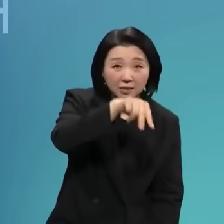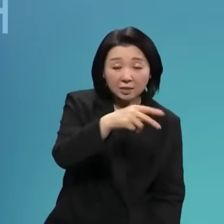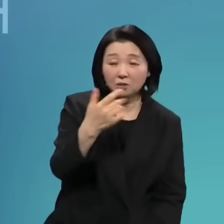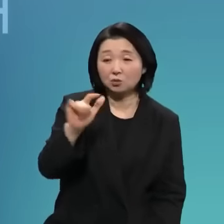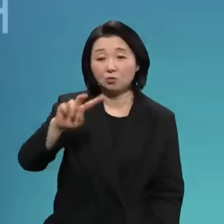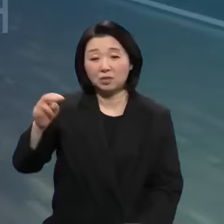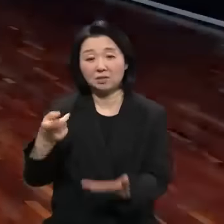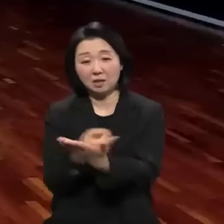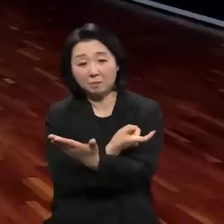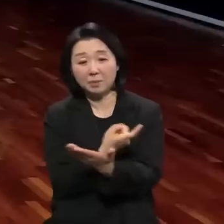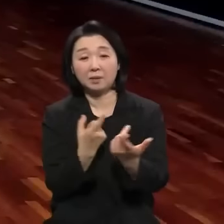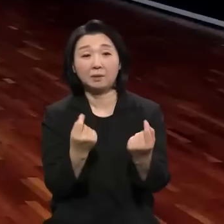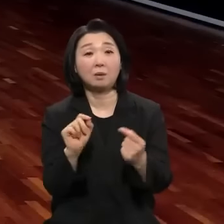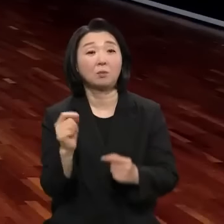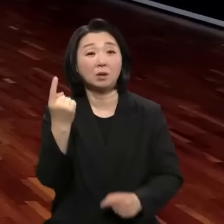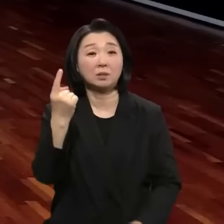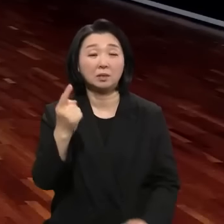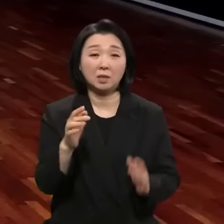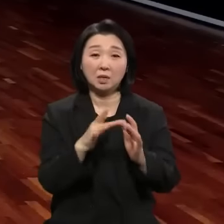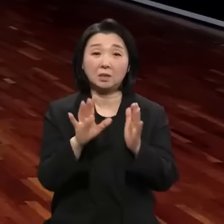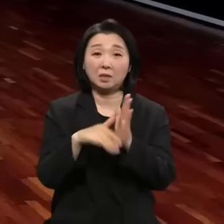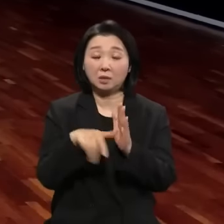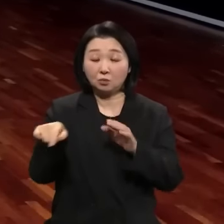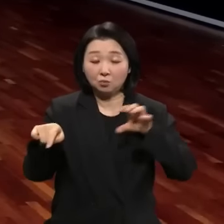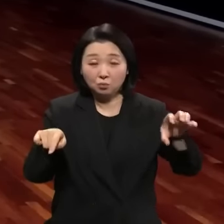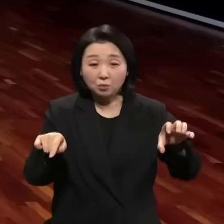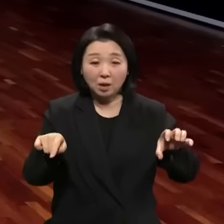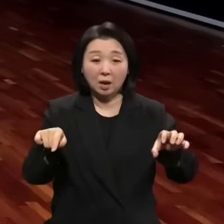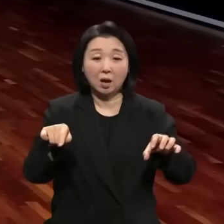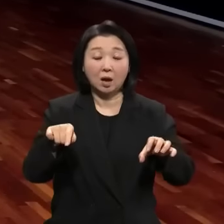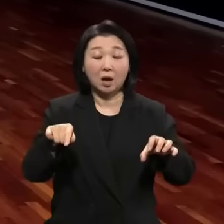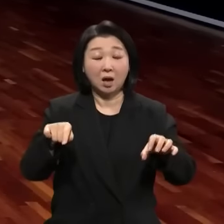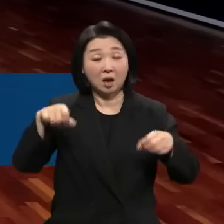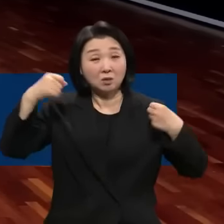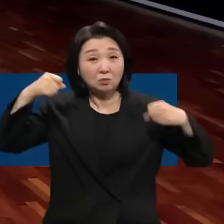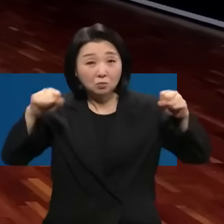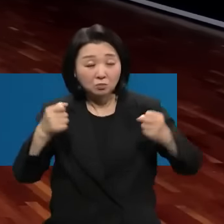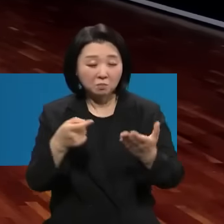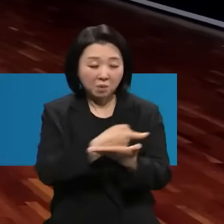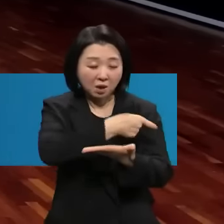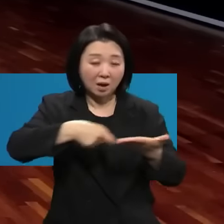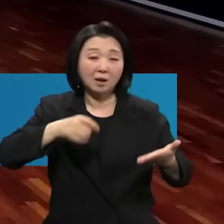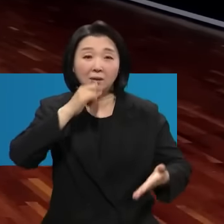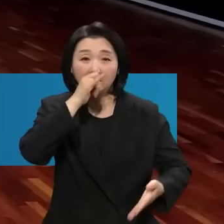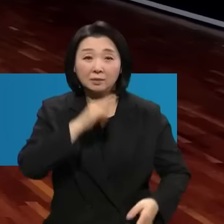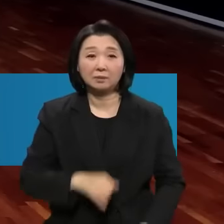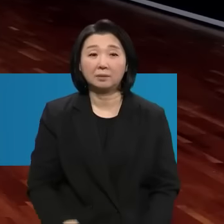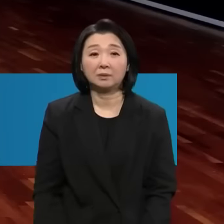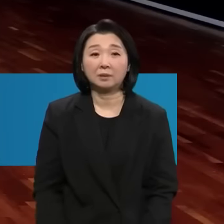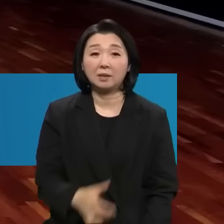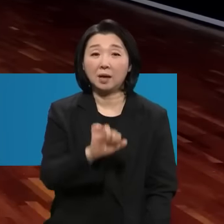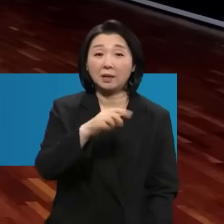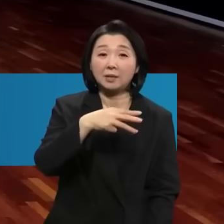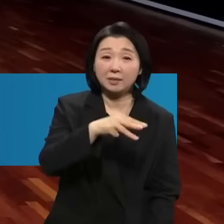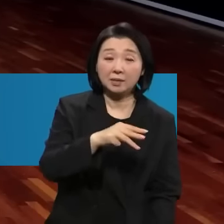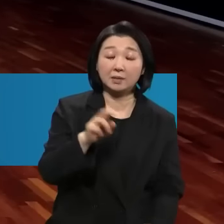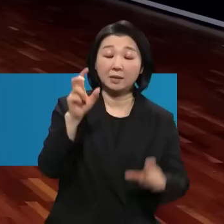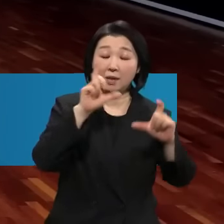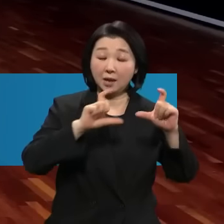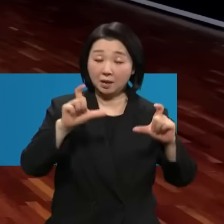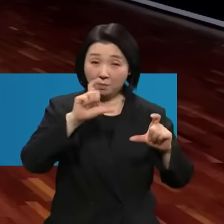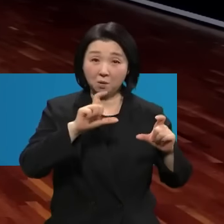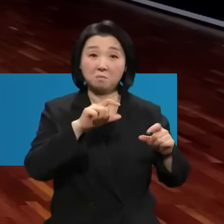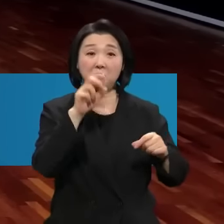이렇게 지적했는데요. 온라인에선 두 그룹 사이에 안무 카피 논란이 또 번지고 있습니다. 아일릿의 앨범